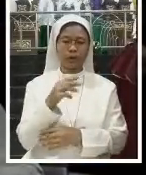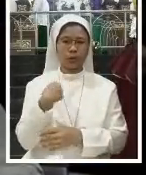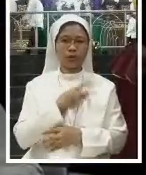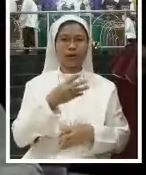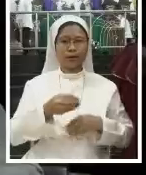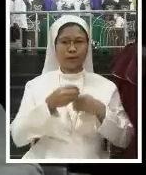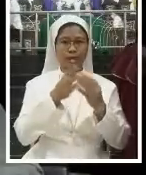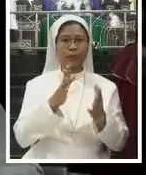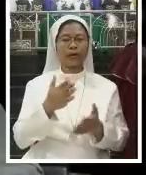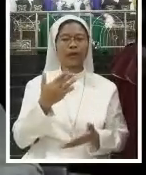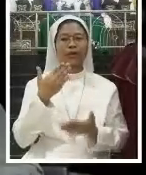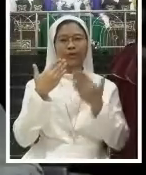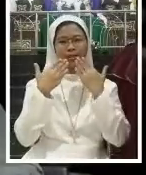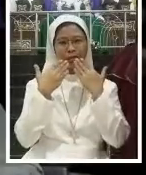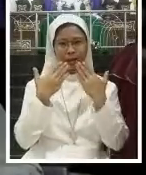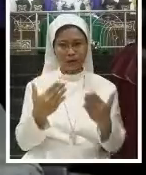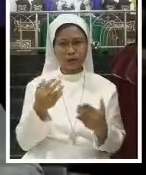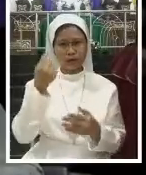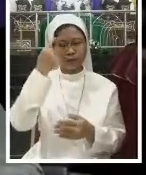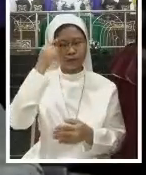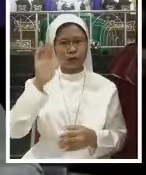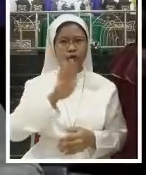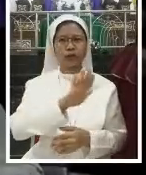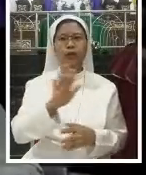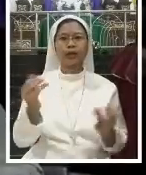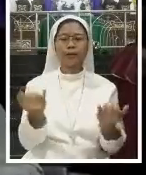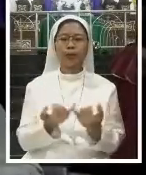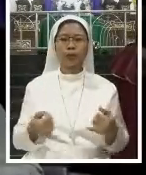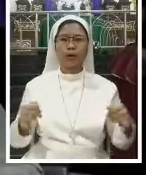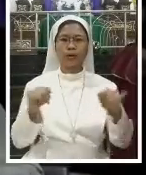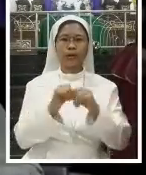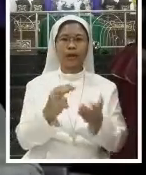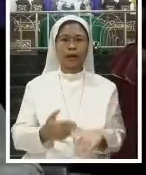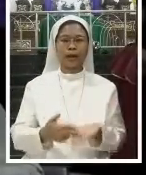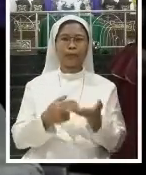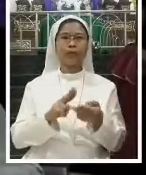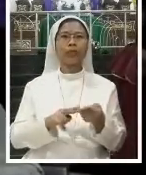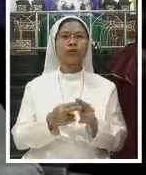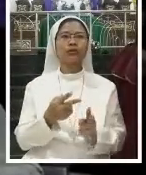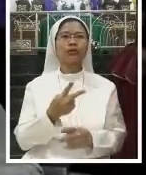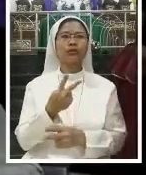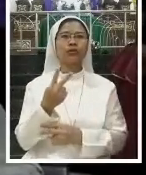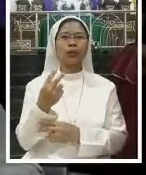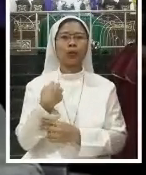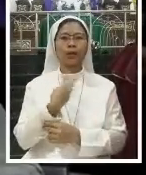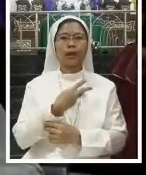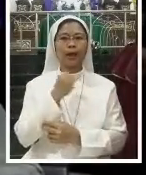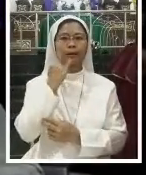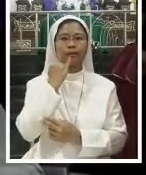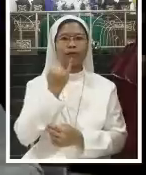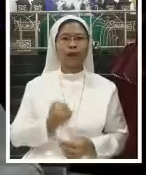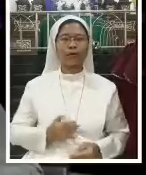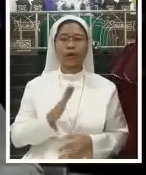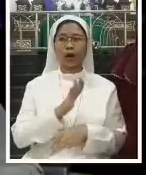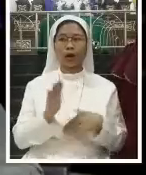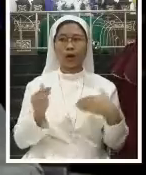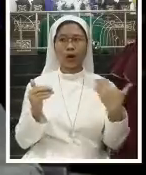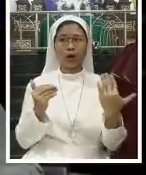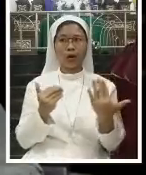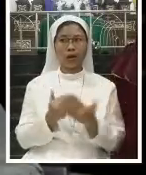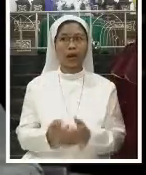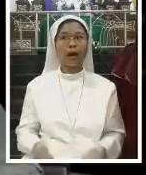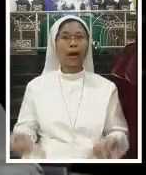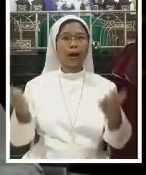Diyos mabalos po sa sa indumahalagang tabang. Ikaduwa, iniimbitaran po ang gabos na